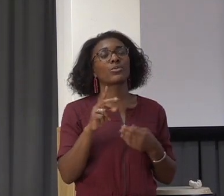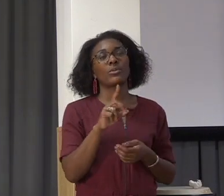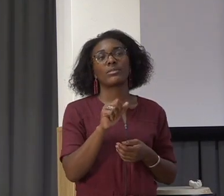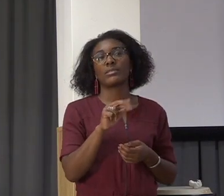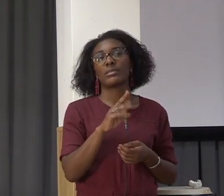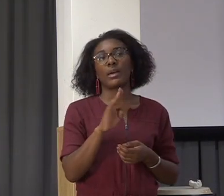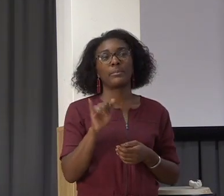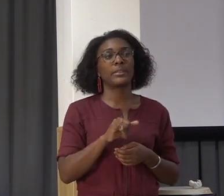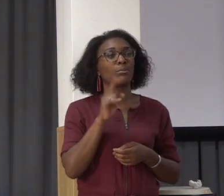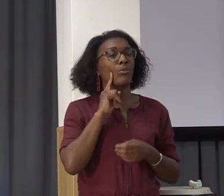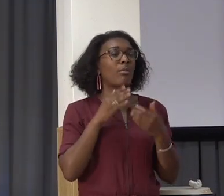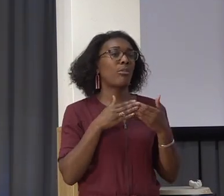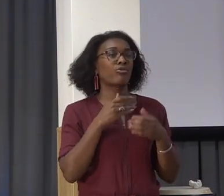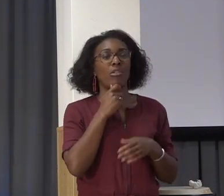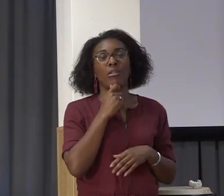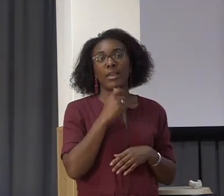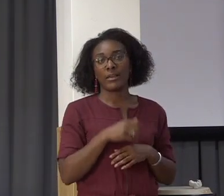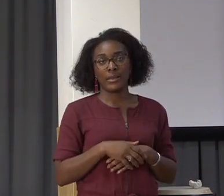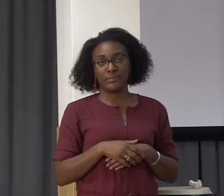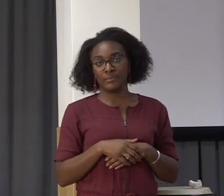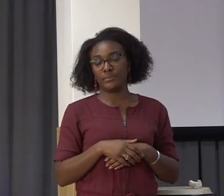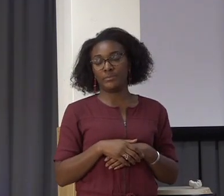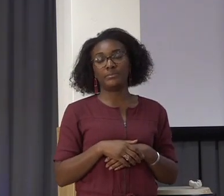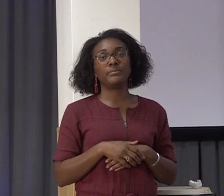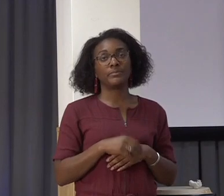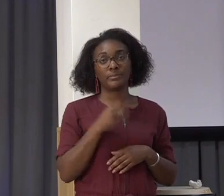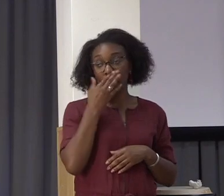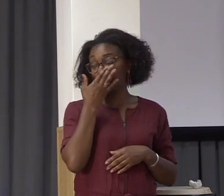de l'anglais et de la signification du texte.